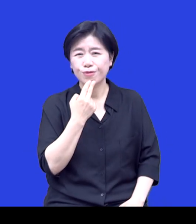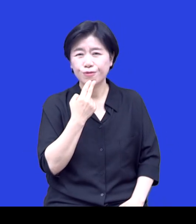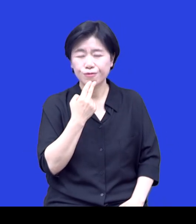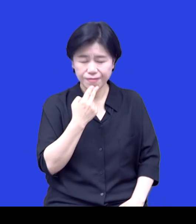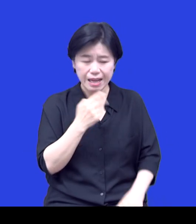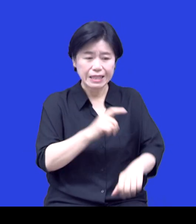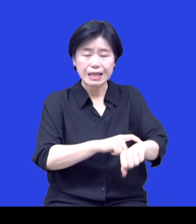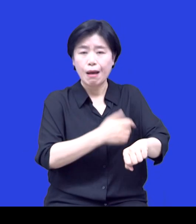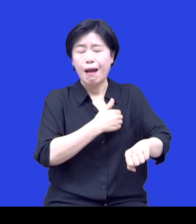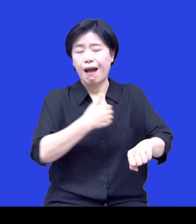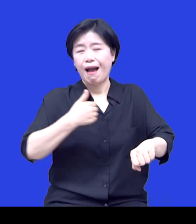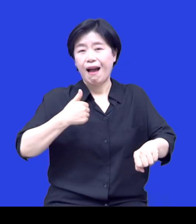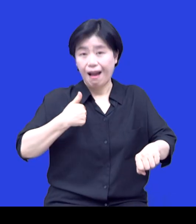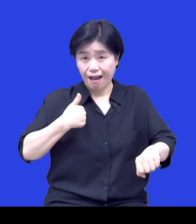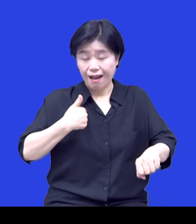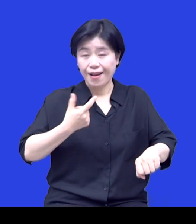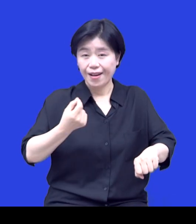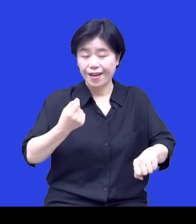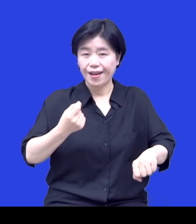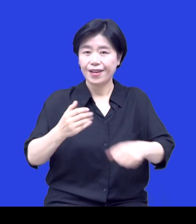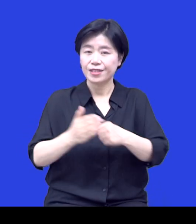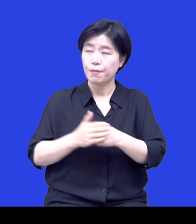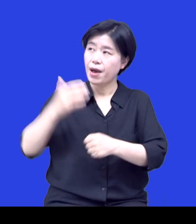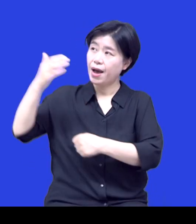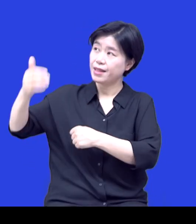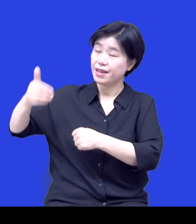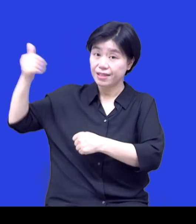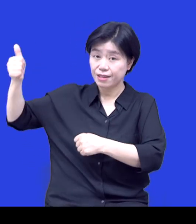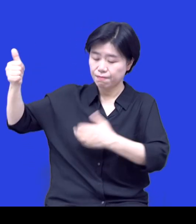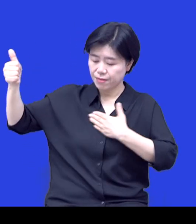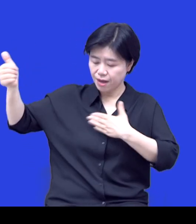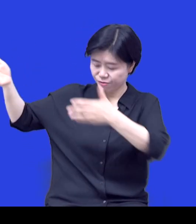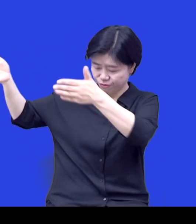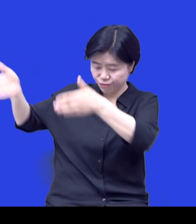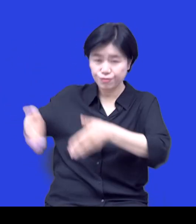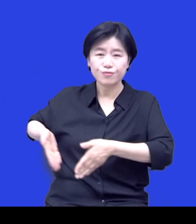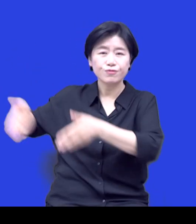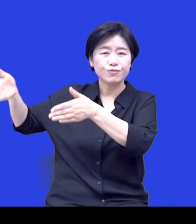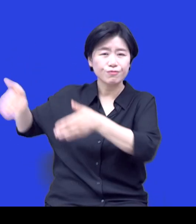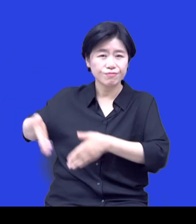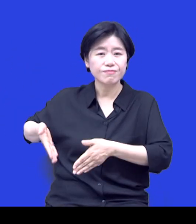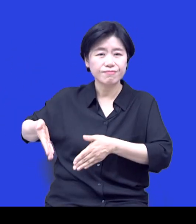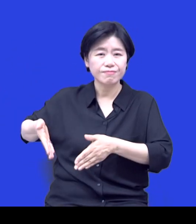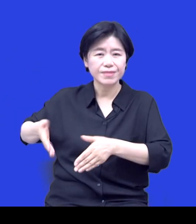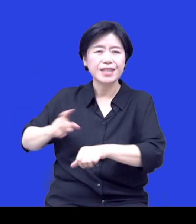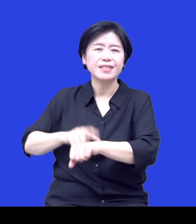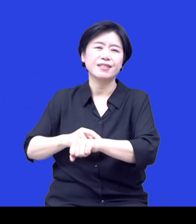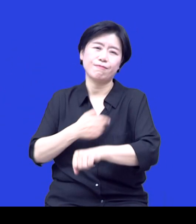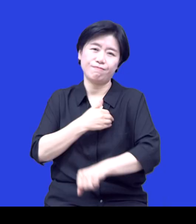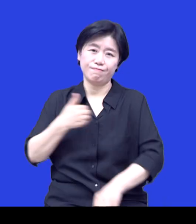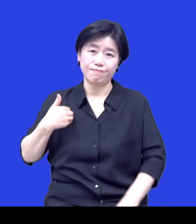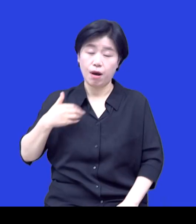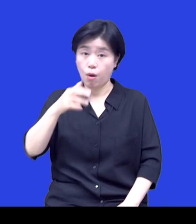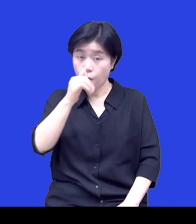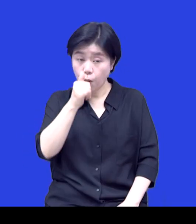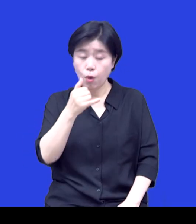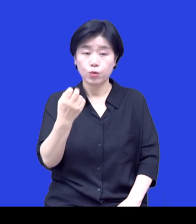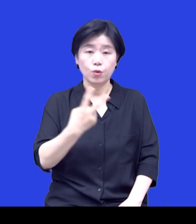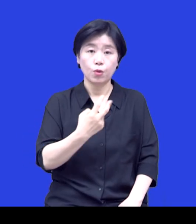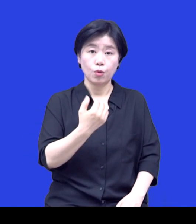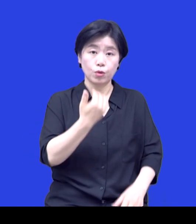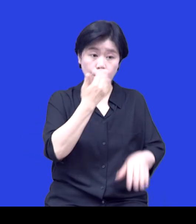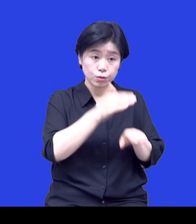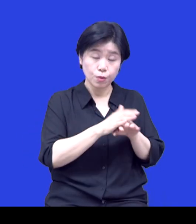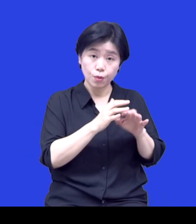God 하나님과 저만 있는 시간도 많았고 예. 성도들 한 사람 한 사람 오랜만에 신방해 줄 수 있는 기회도 있었고 네, 네. 감사했어요. 그 시간이.